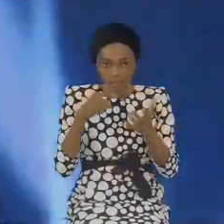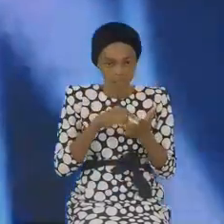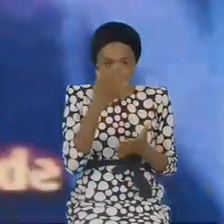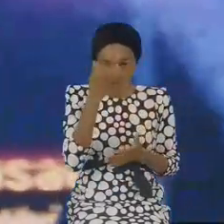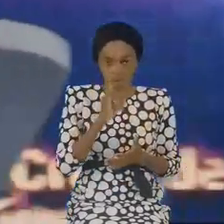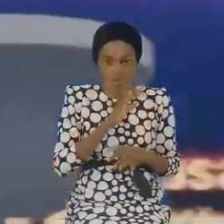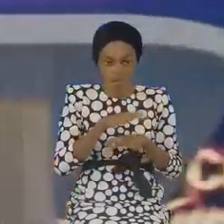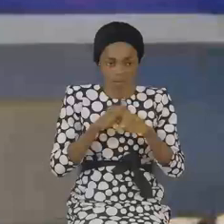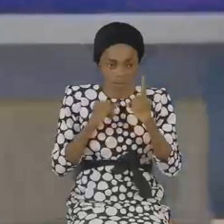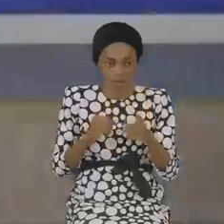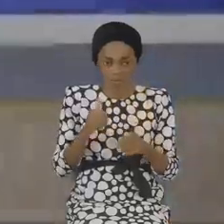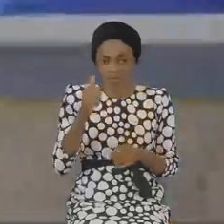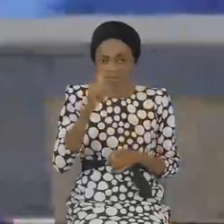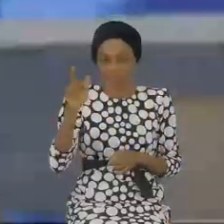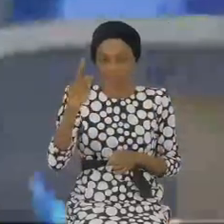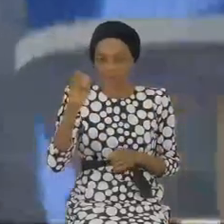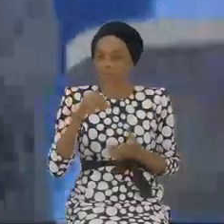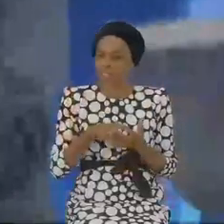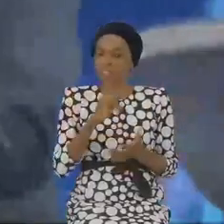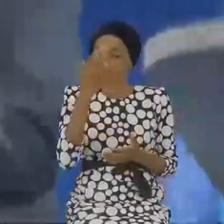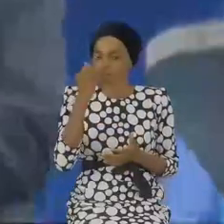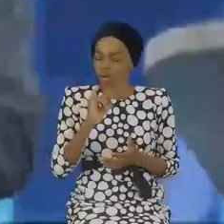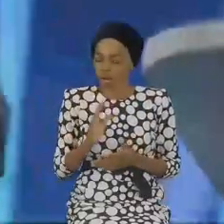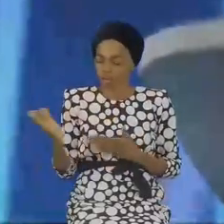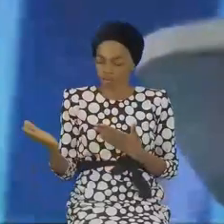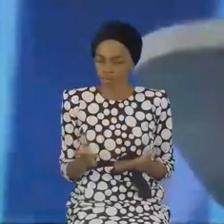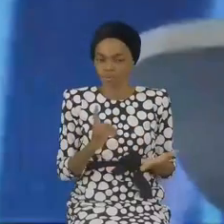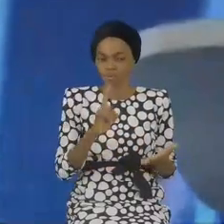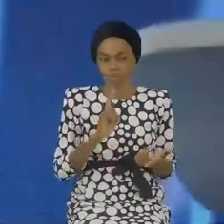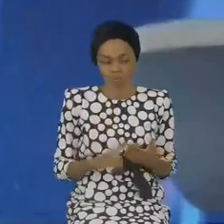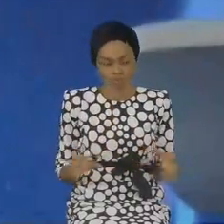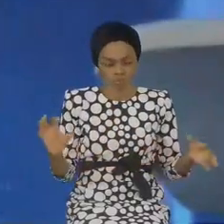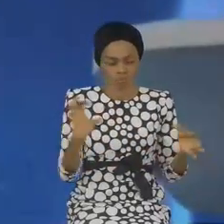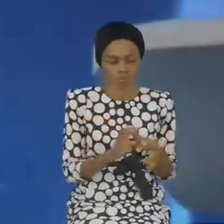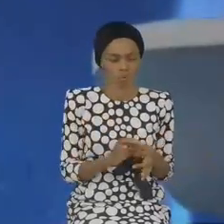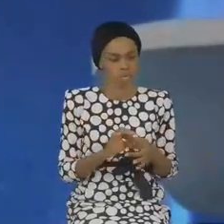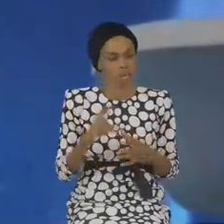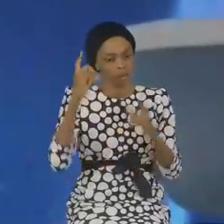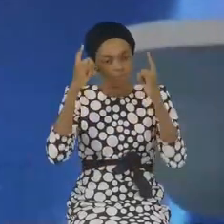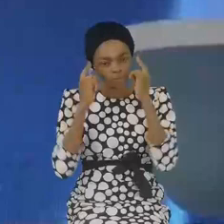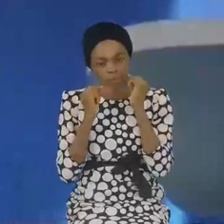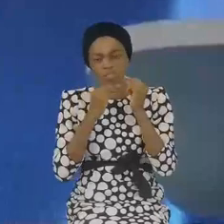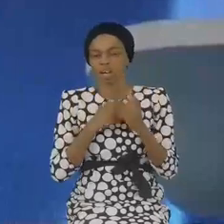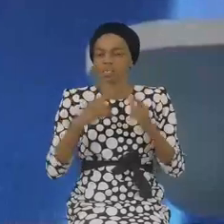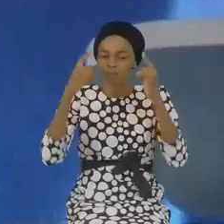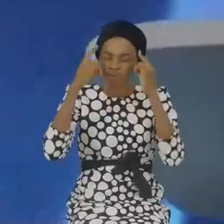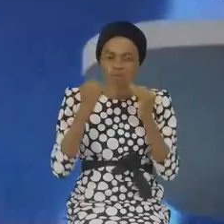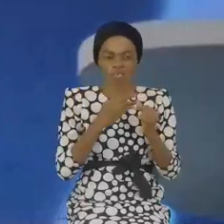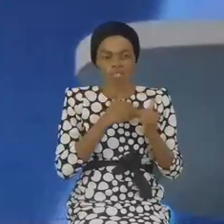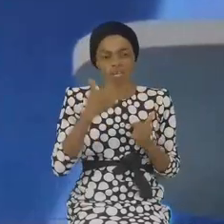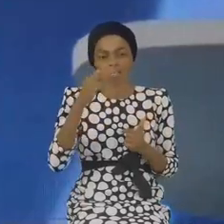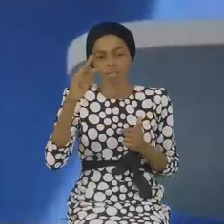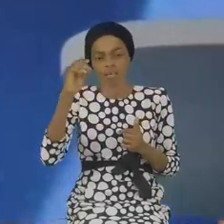pourquoi je t'ai amené en partenariat avec Moïse. Et Moïse et Aaron,